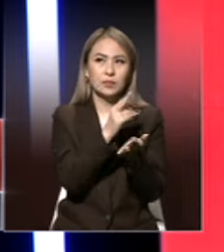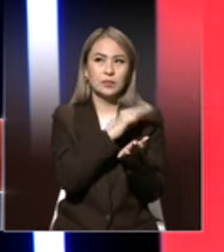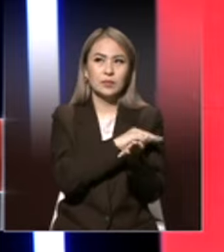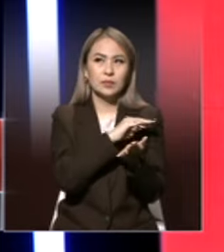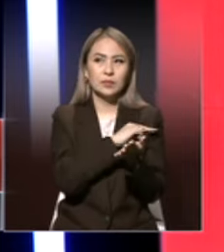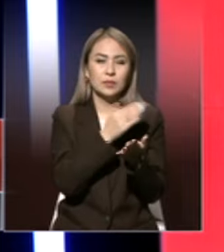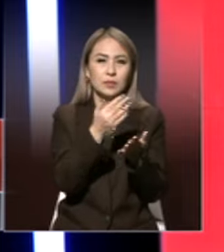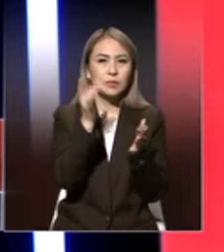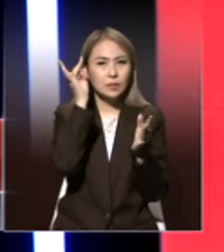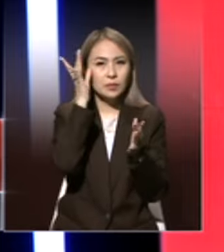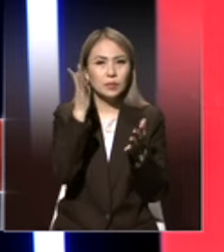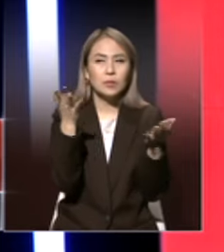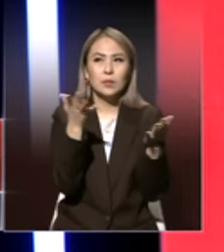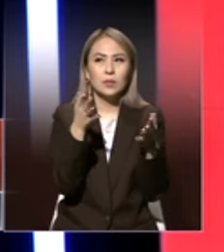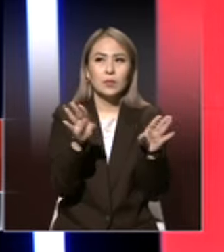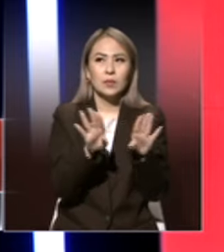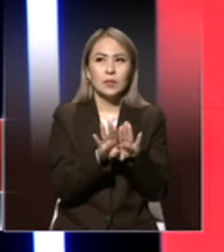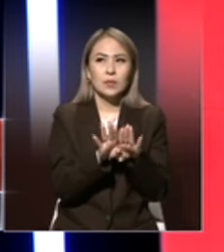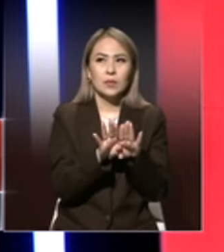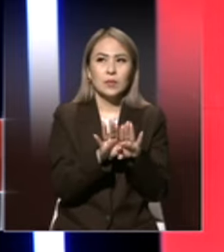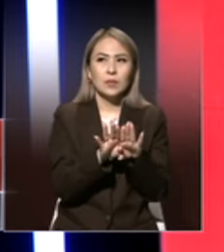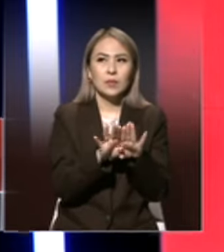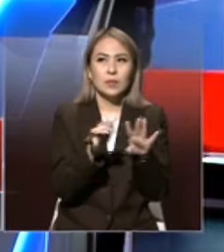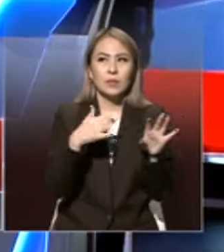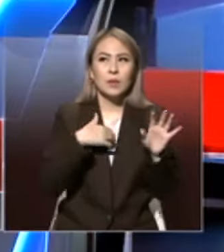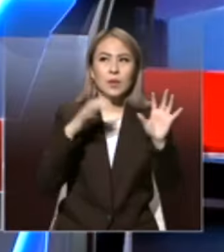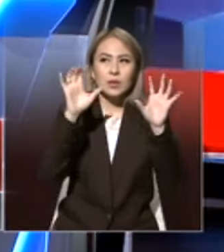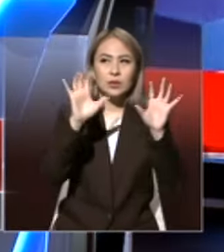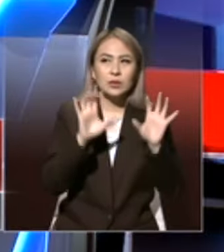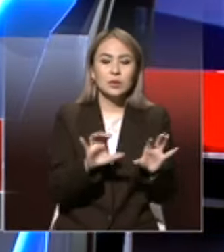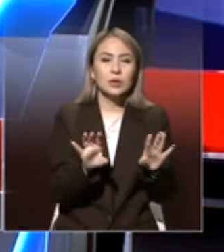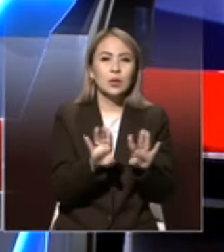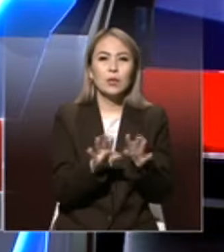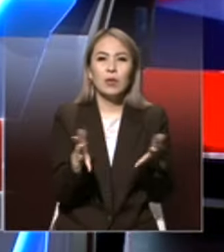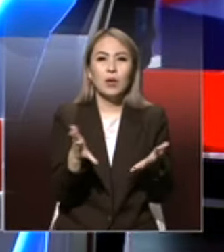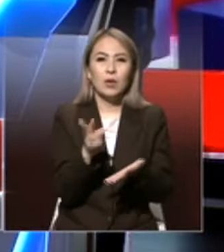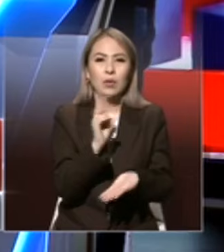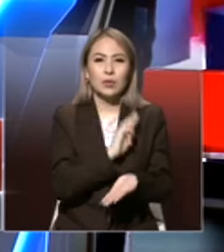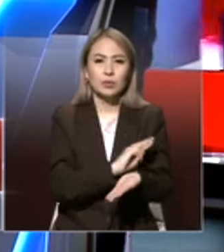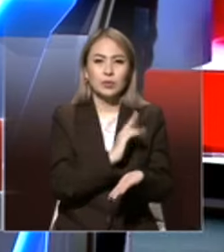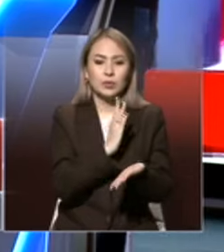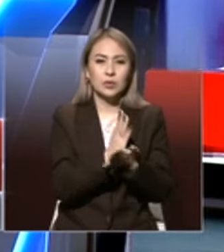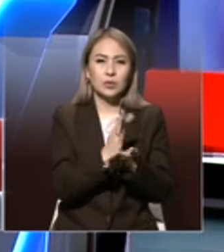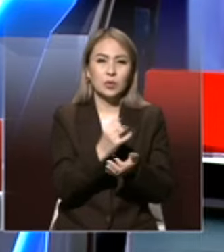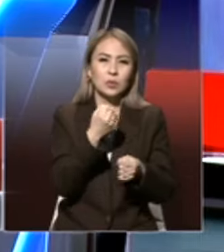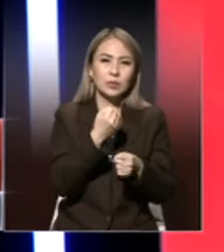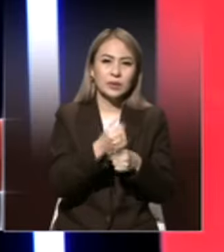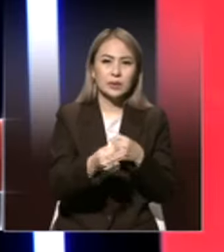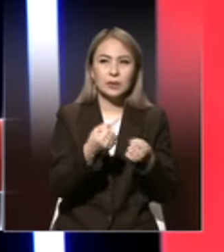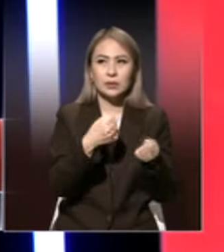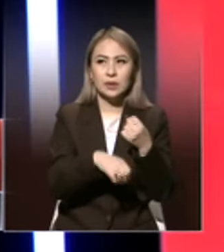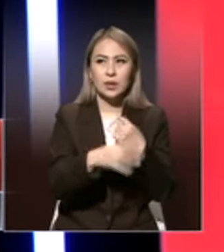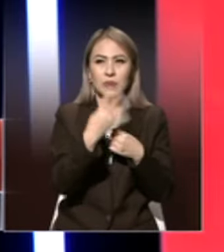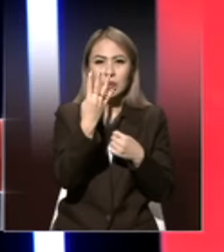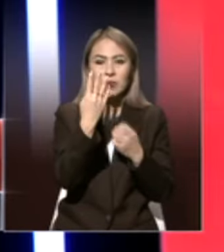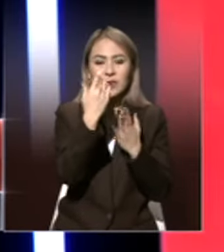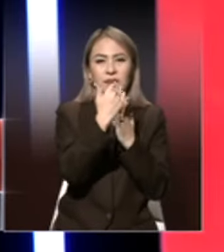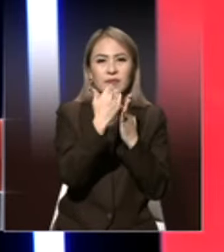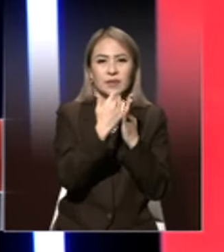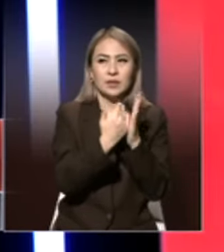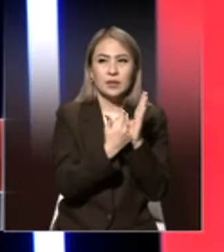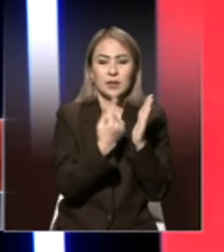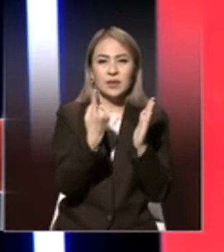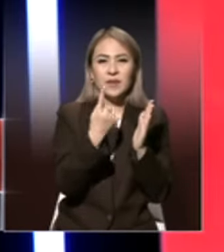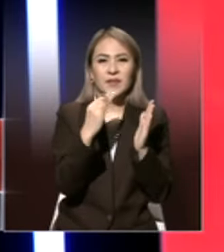сіз қалай білмейсіз бұл мәселелерді? Мен заң жүзінен сұрап жатырмын. Заң жүзінен қалай жасалынатынын. Отбасындағы зорлық-зомбылыққа 4 түрі кіретін болады.